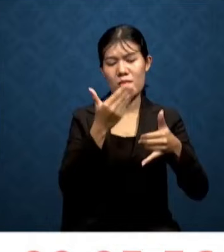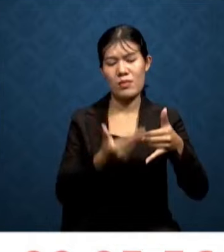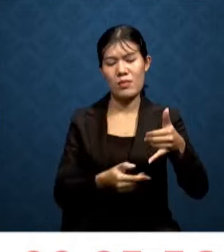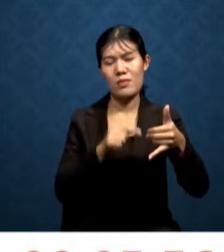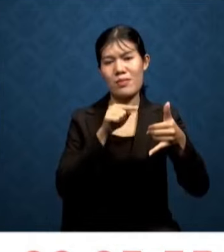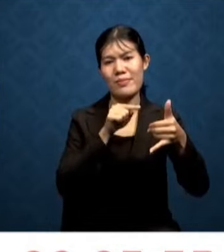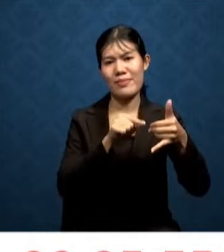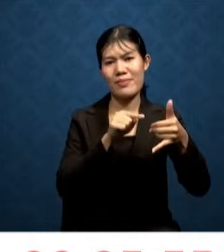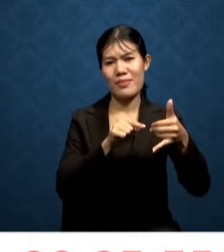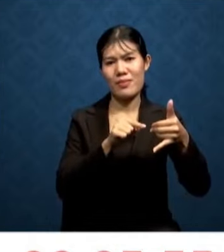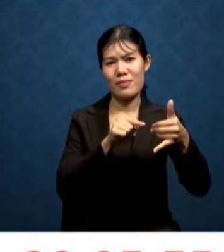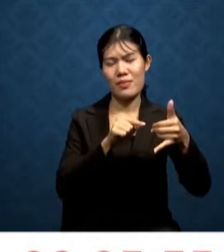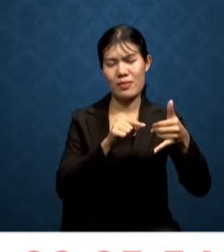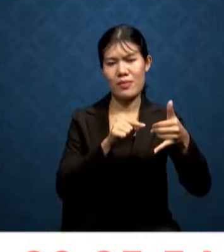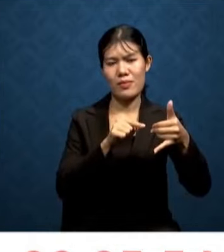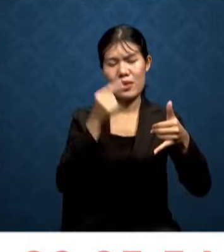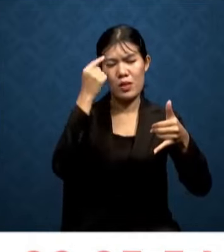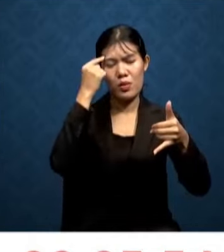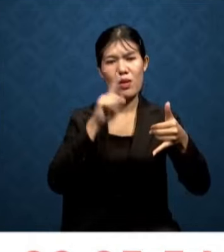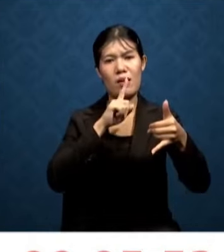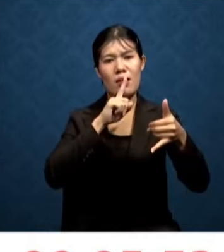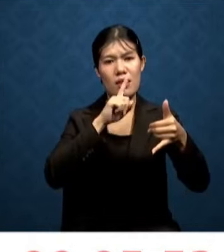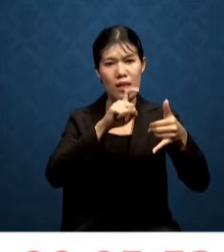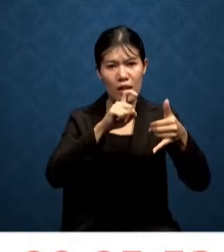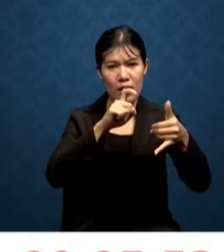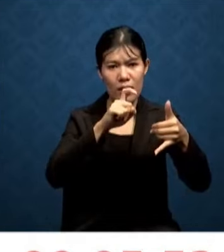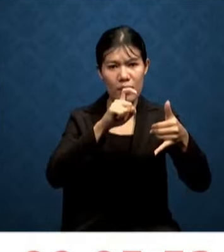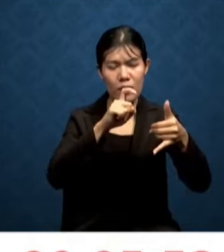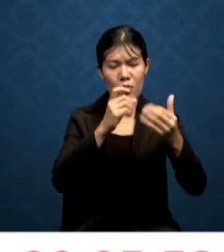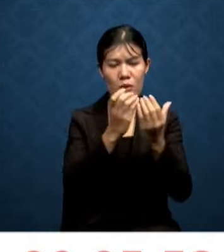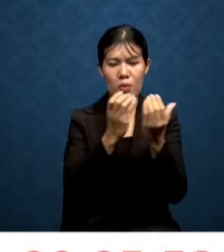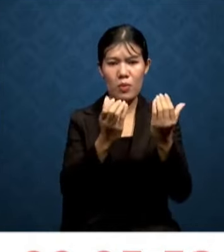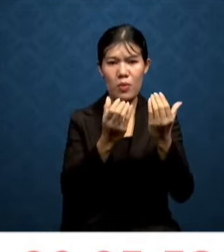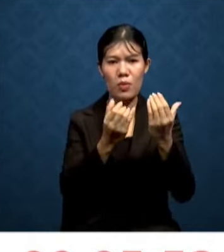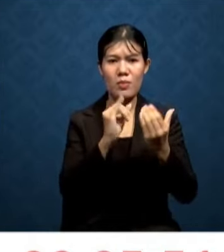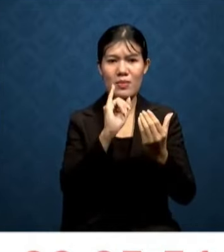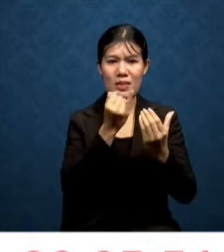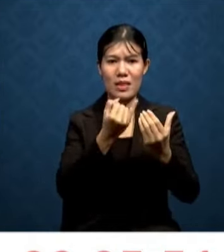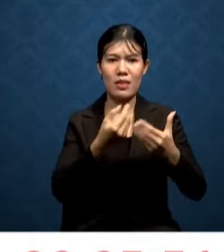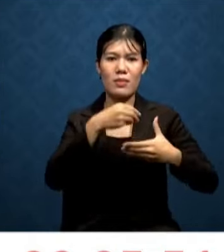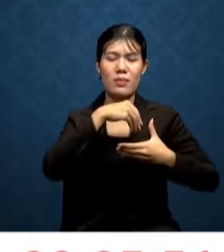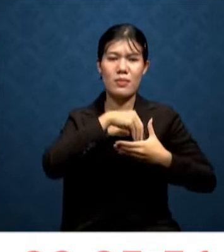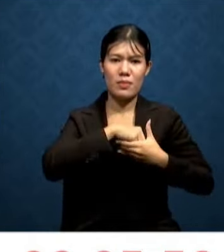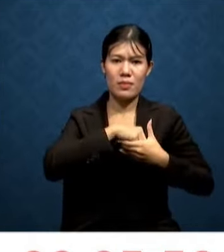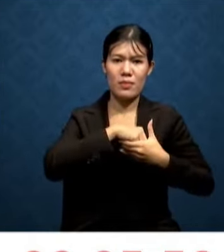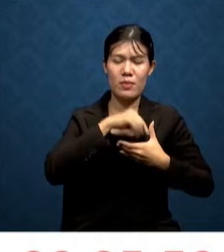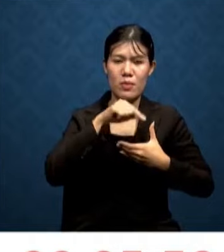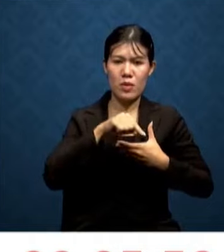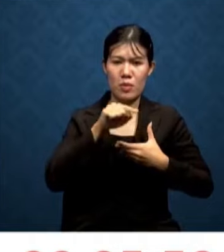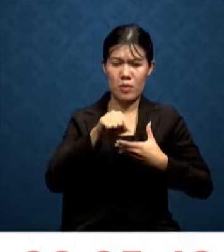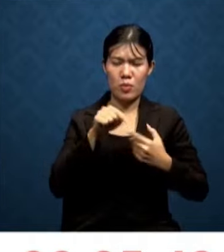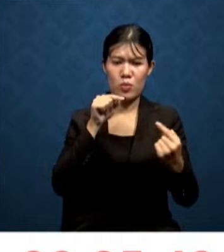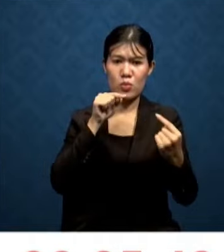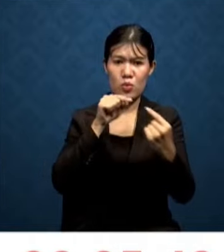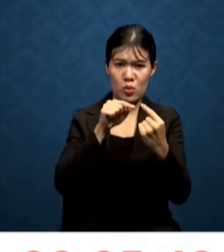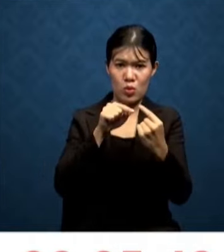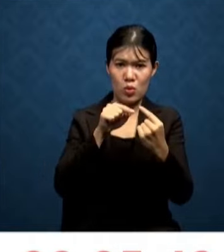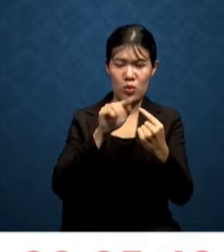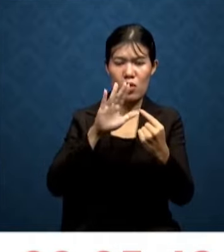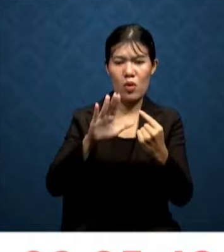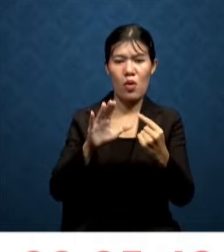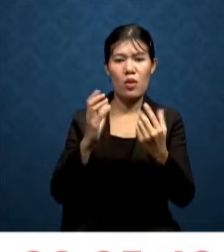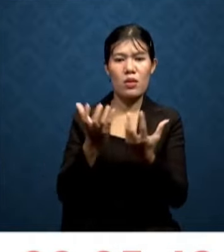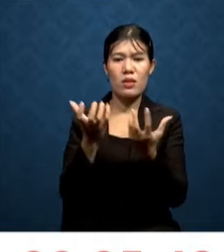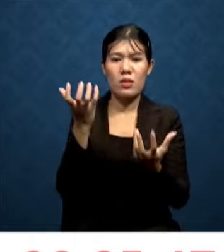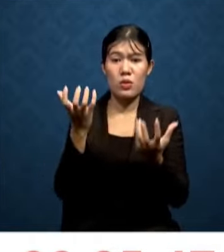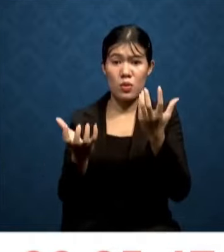งคำถามถึงจริยธรรมของตุลาการศาลรัฐธรรมนูญเท่านั้นว่ามีความเหมาะสมต่อสถานะความเป็นตุลาการเพียงใด